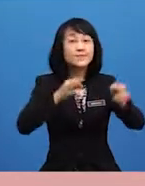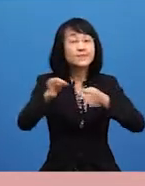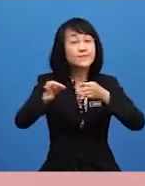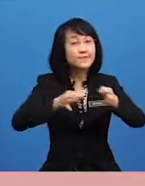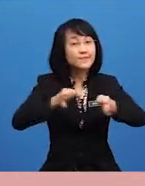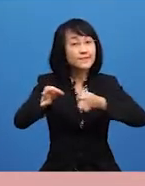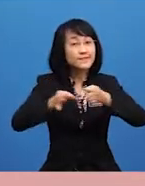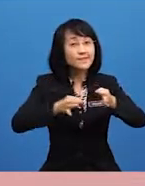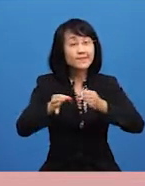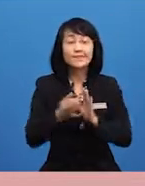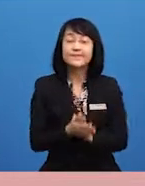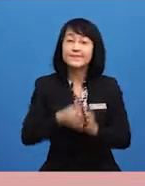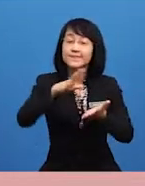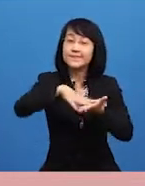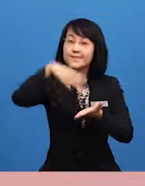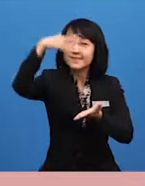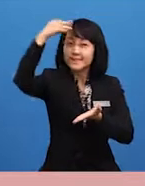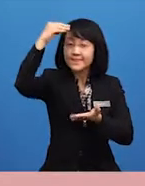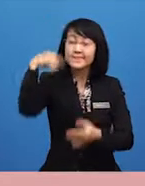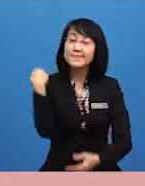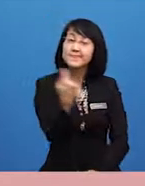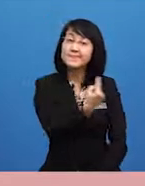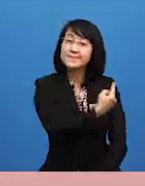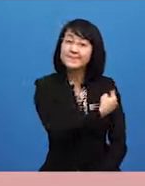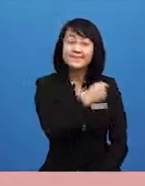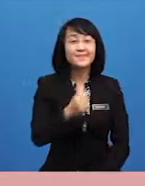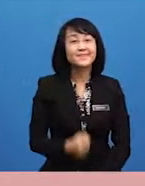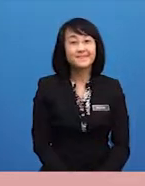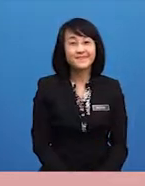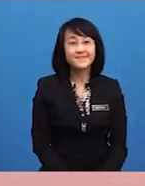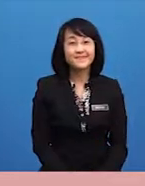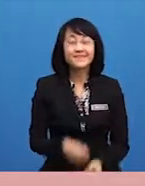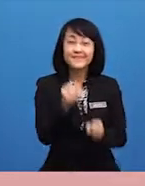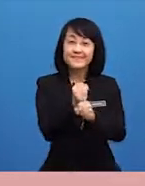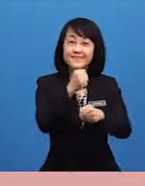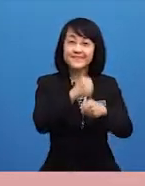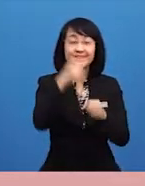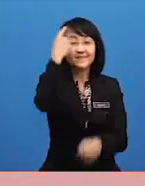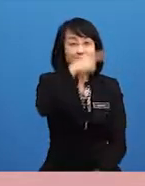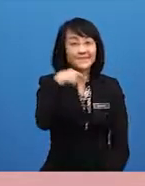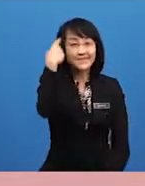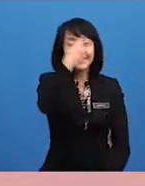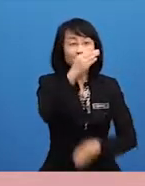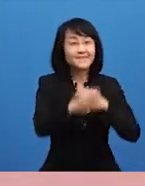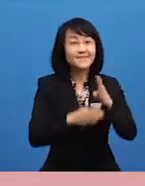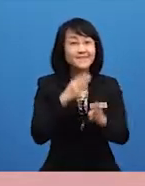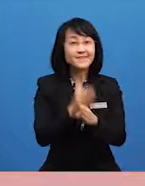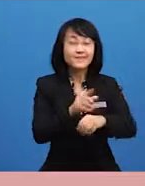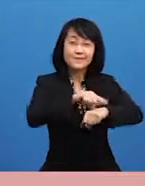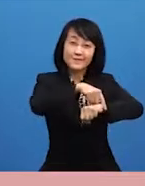menerangkan pembelajaran kita iaitu bentuk muka bumi,